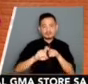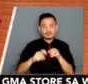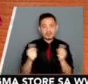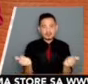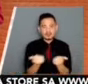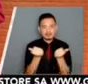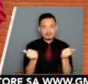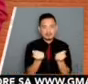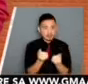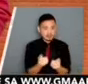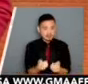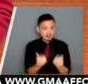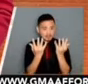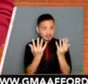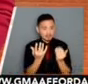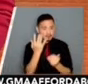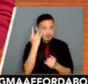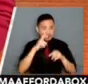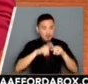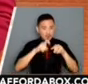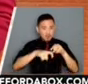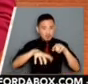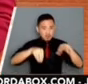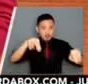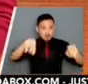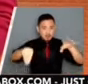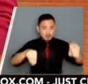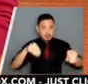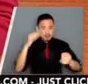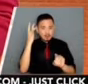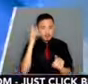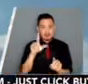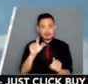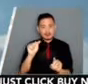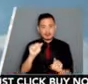interruption dahil sa L ninya narito po ang aking unang